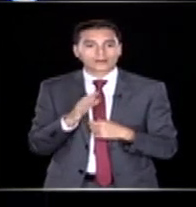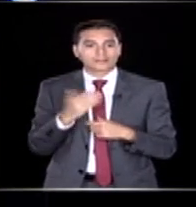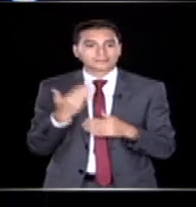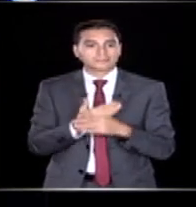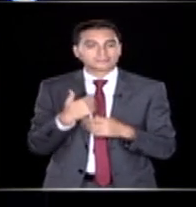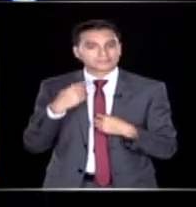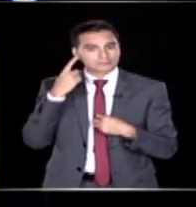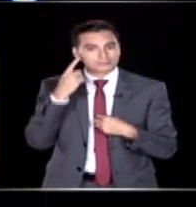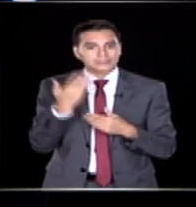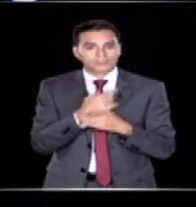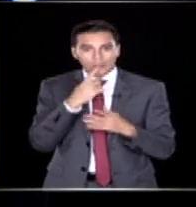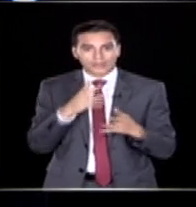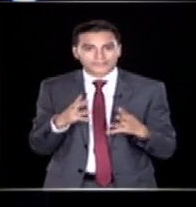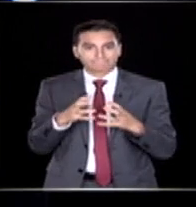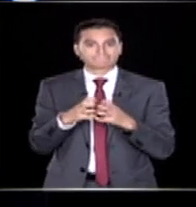استنتجت عشان بتتجمد.